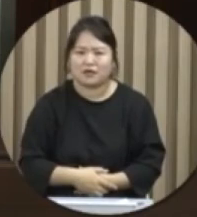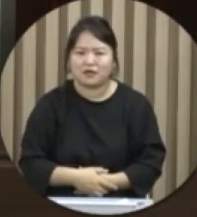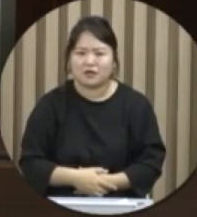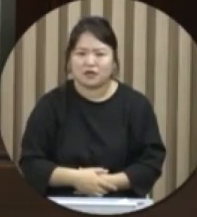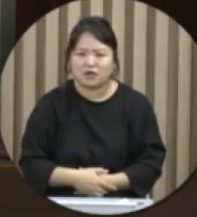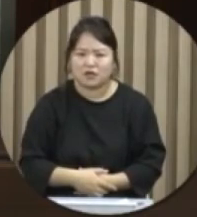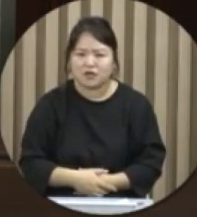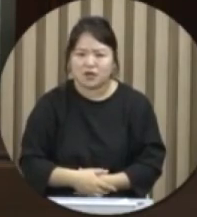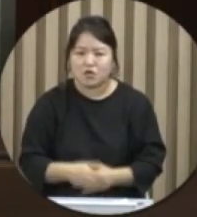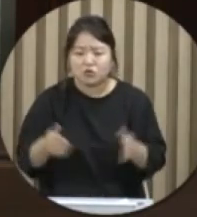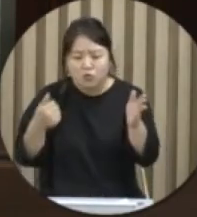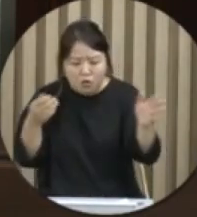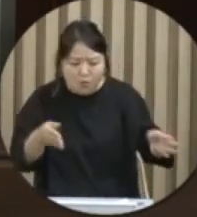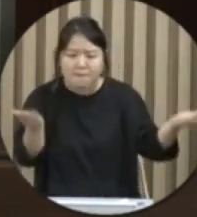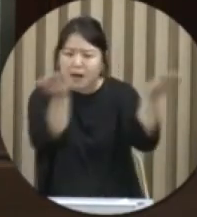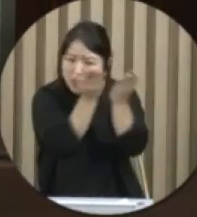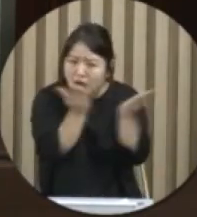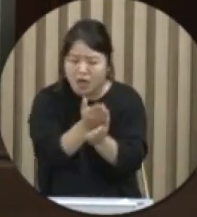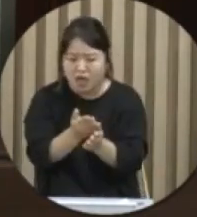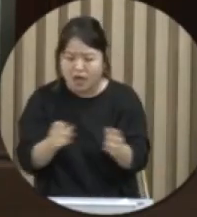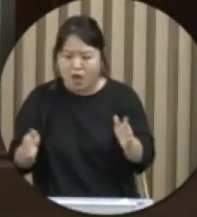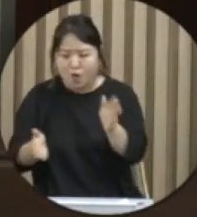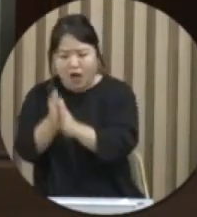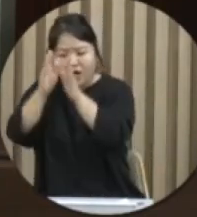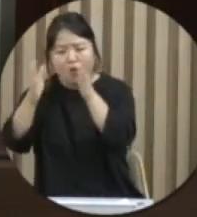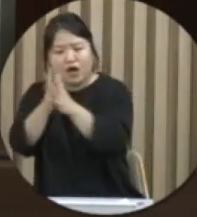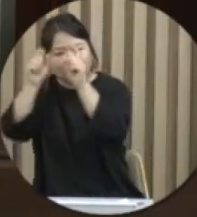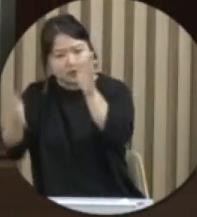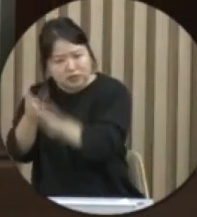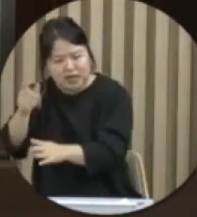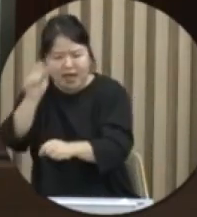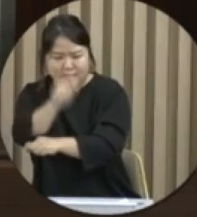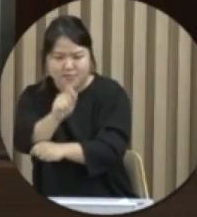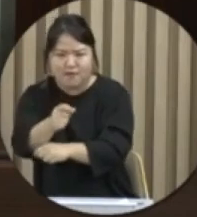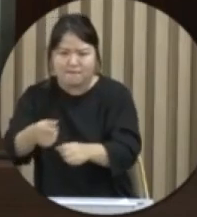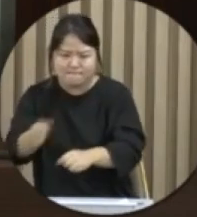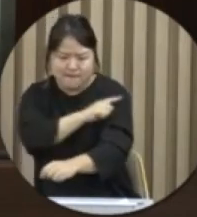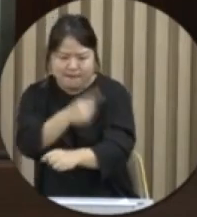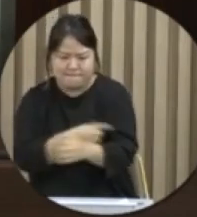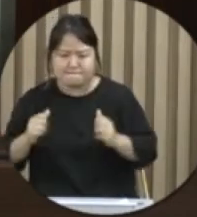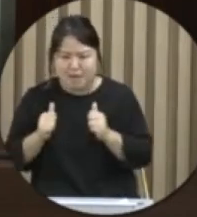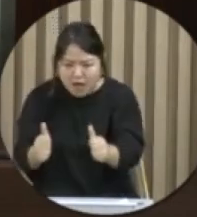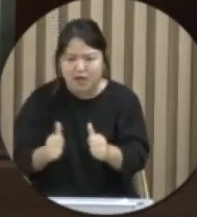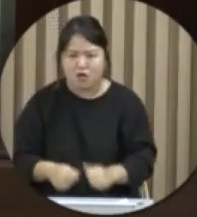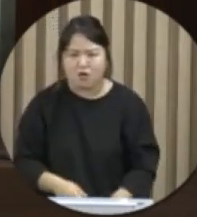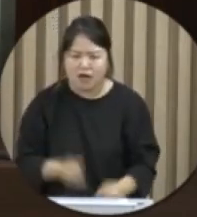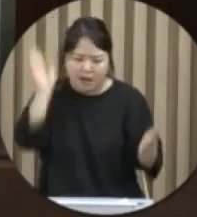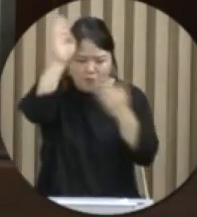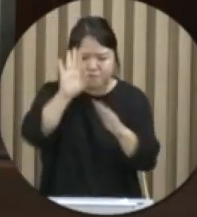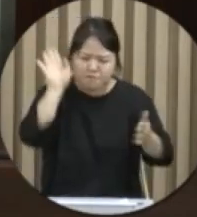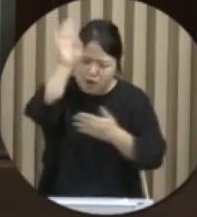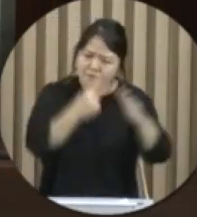예 발맞춰 화성시는 행정력을 총동원하여 병점역 을 중심으로 한 1회 비전을